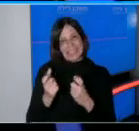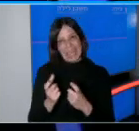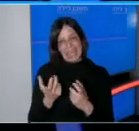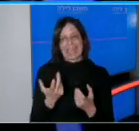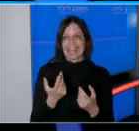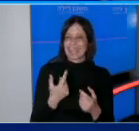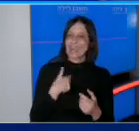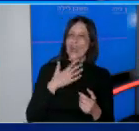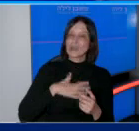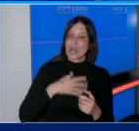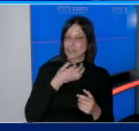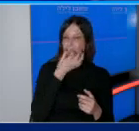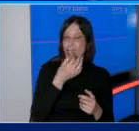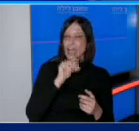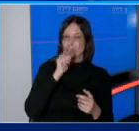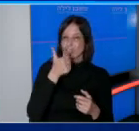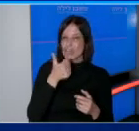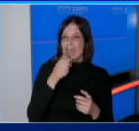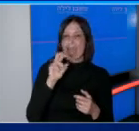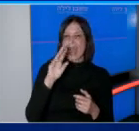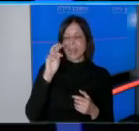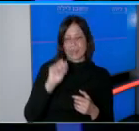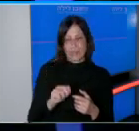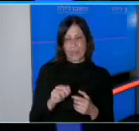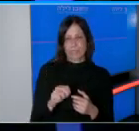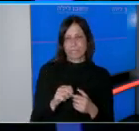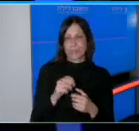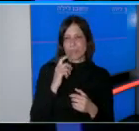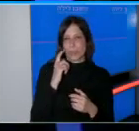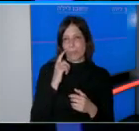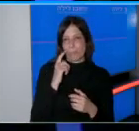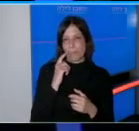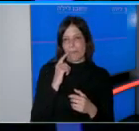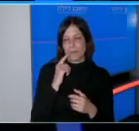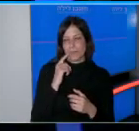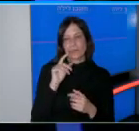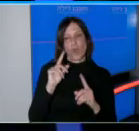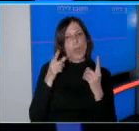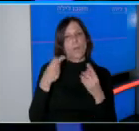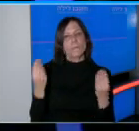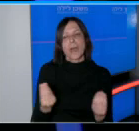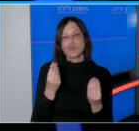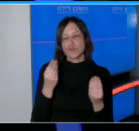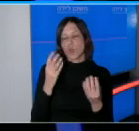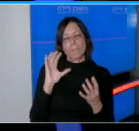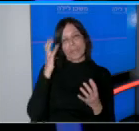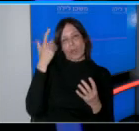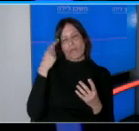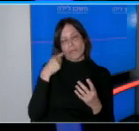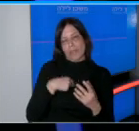ברשותך אני רוצה להעביר את השאלה הראשונה לערן, את השאלה הבאה. ערן, תשמע משהו, תראה, קורה פה משהו מטורף